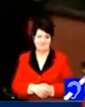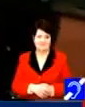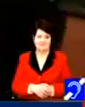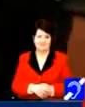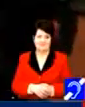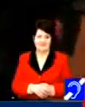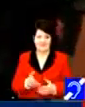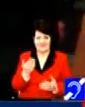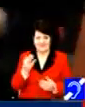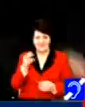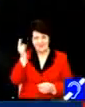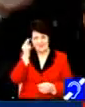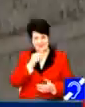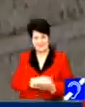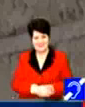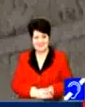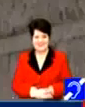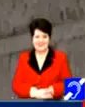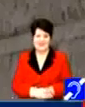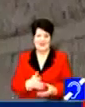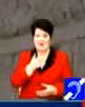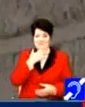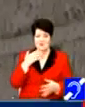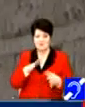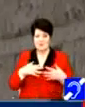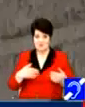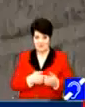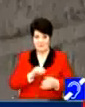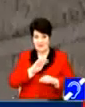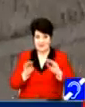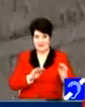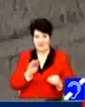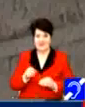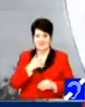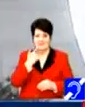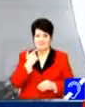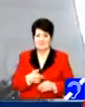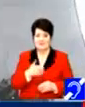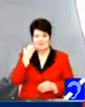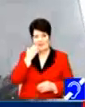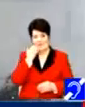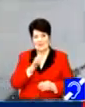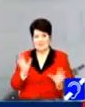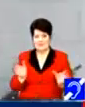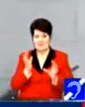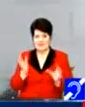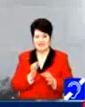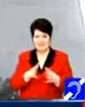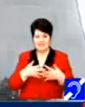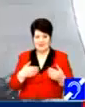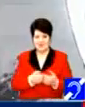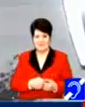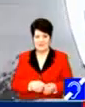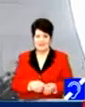Davai, davai, ucis! Mai mult, familia Cerven a amenajat și un mini-muzeu cu obiecte vechi păstrate în familie. It's